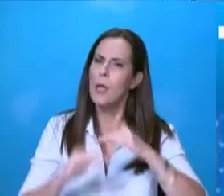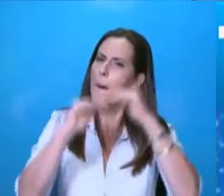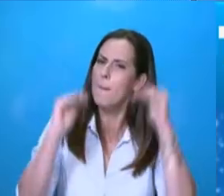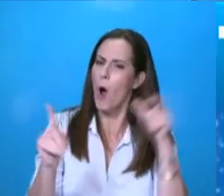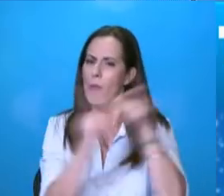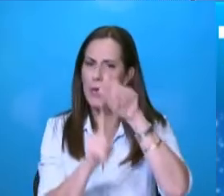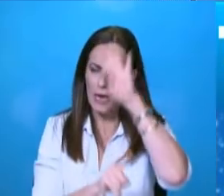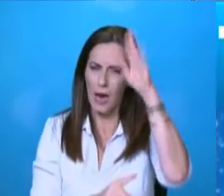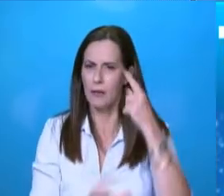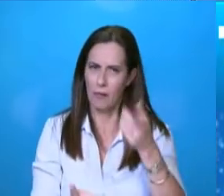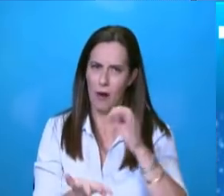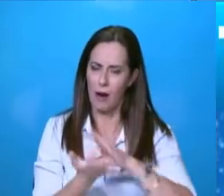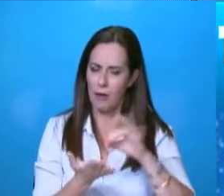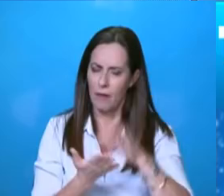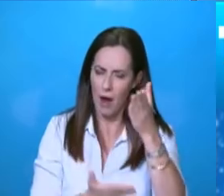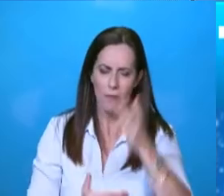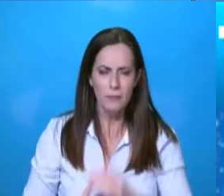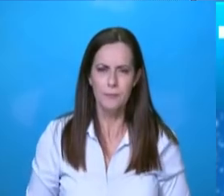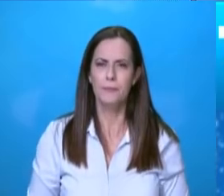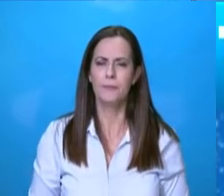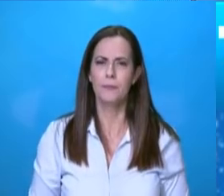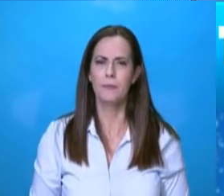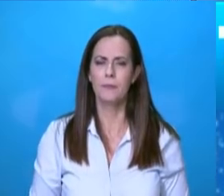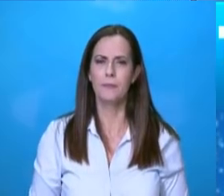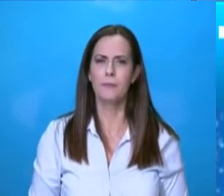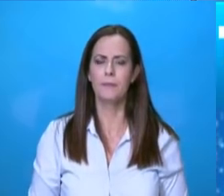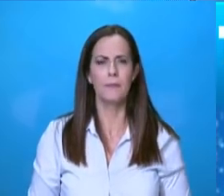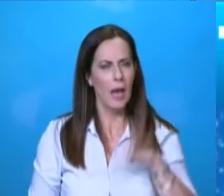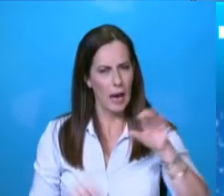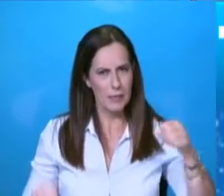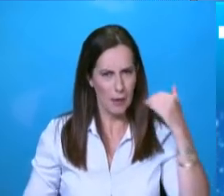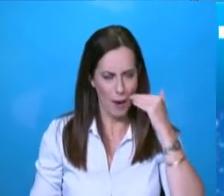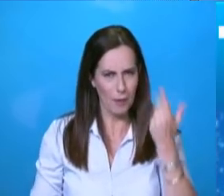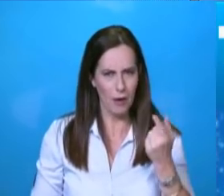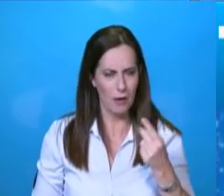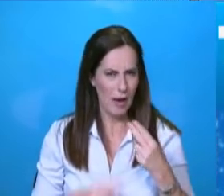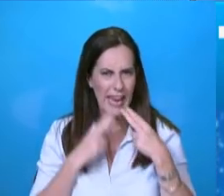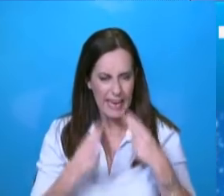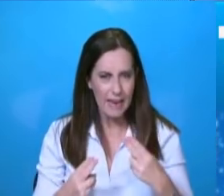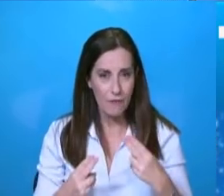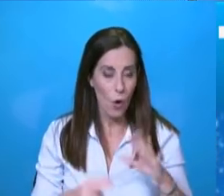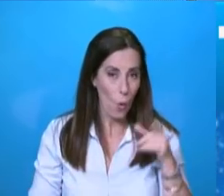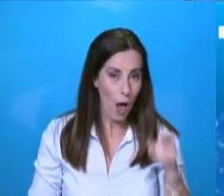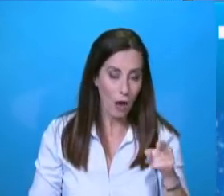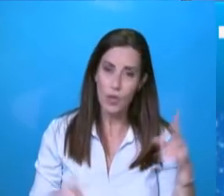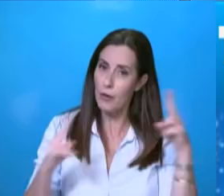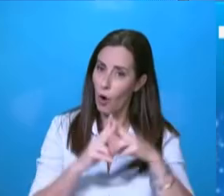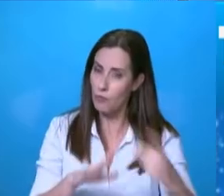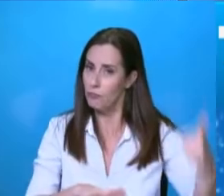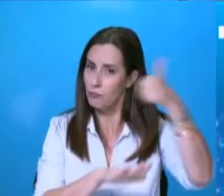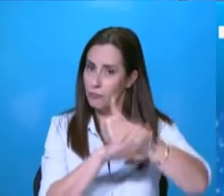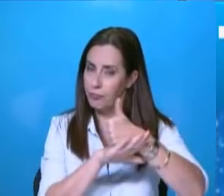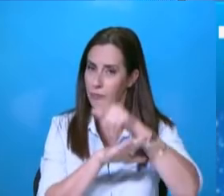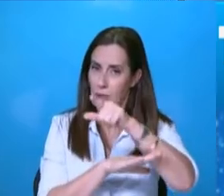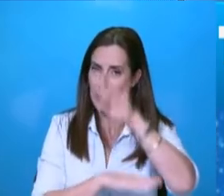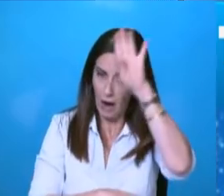איראן. נתן גוטמן, שליחנו לוושינגטון, ערב טוב. גם טראמפ עצמו מתייחס לפני זמן קצר לאפשרות שהוא יפגוש את נשיא איראן.